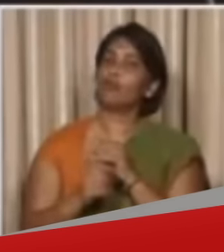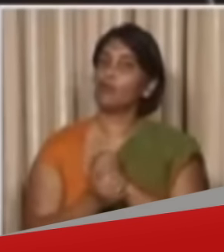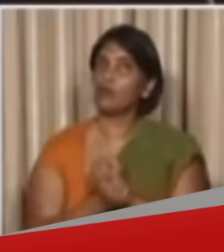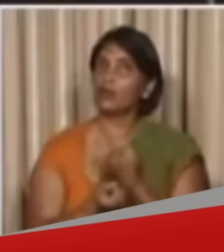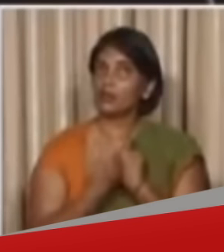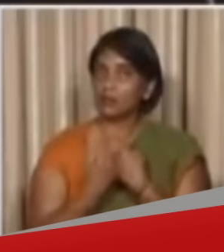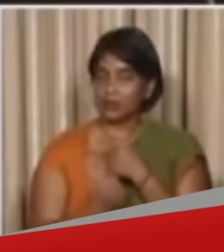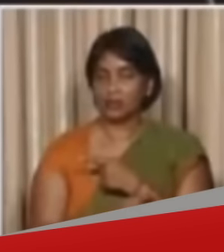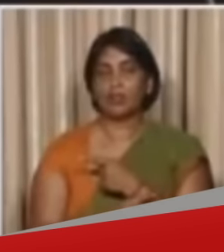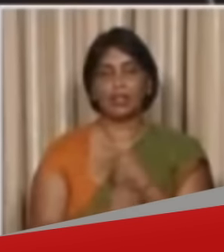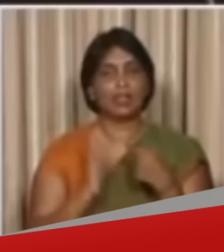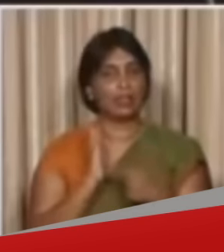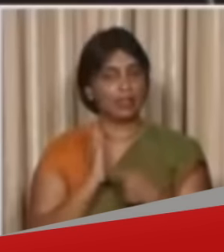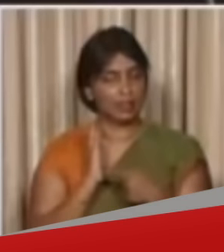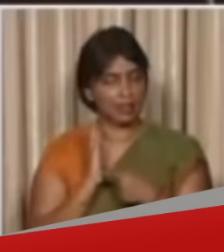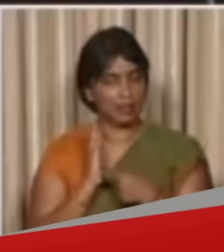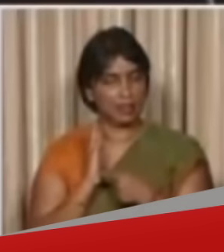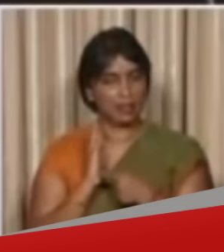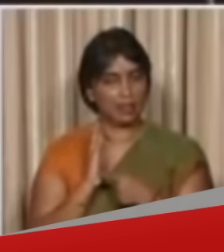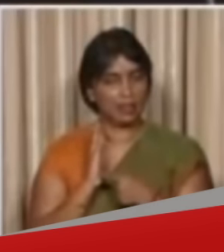පරීක්ෂක තිලකරත්න